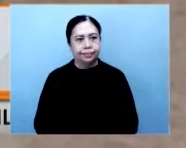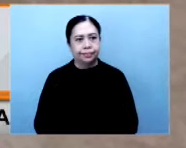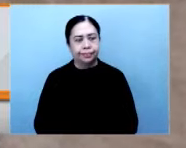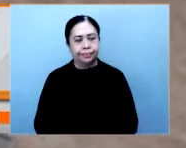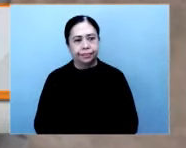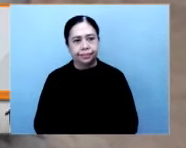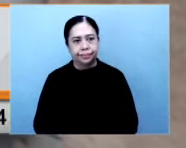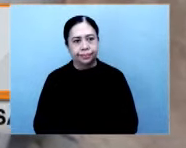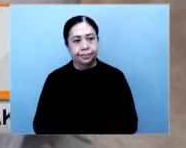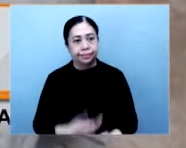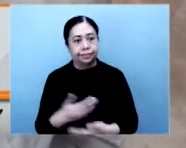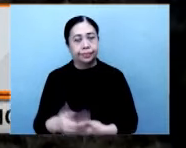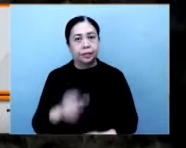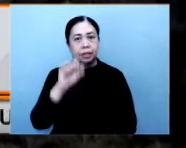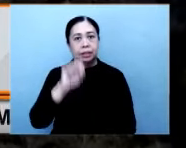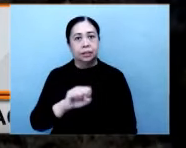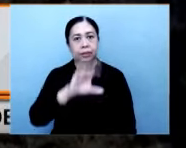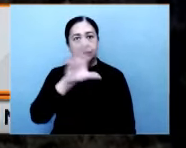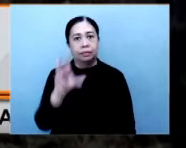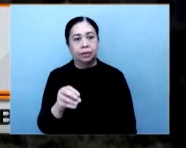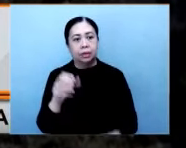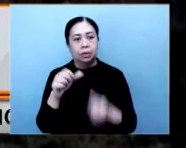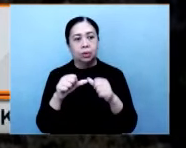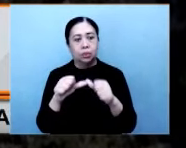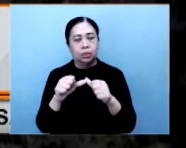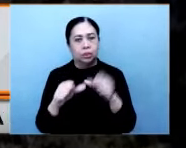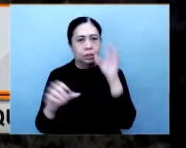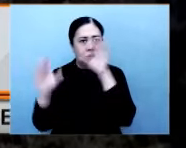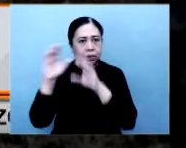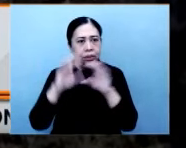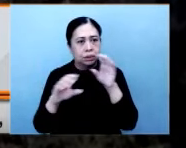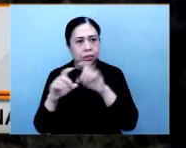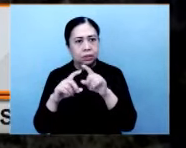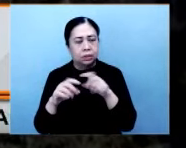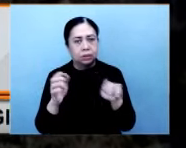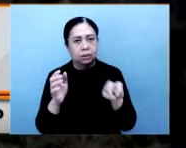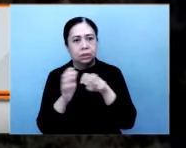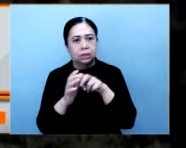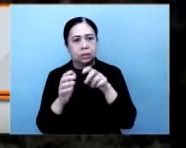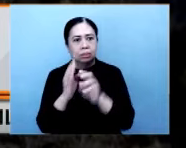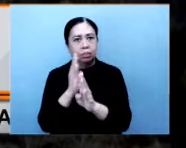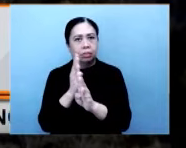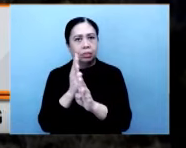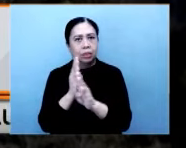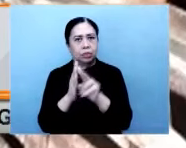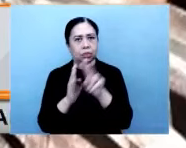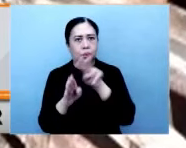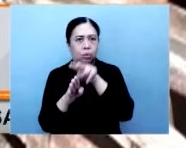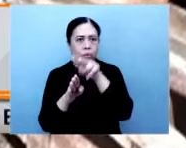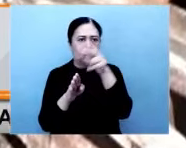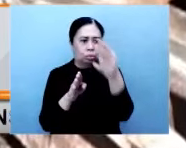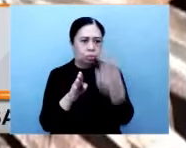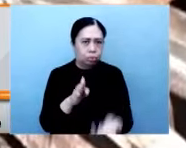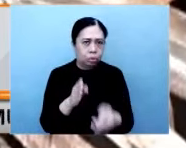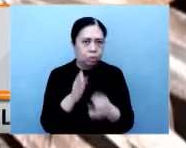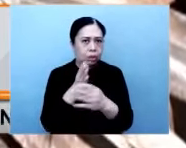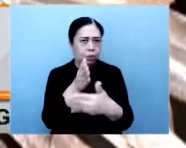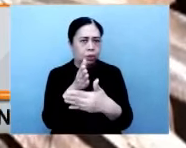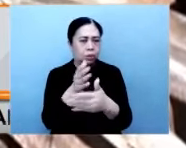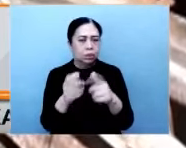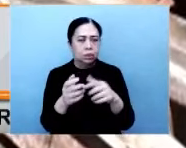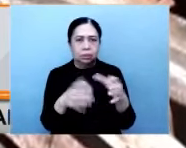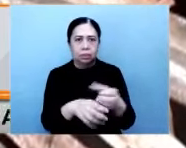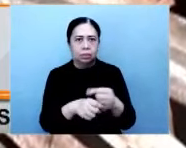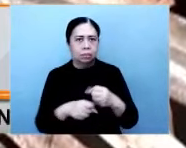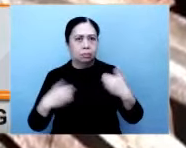Sa South Africa naman, puspusan ng search and recovery operation sa mga sakay ng isang bus na nahulog sa bangin. Hindi pa rin nare-recover ang iba